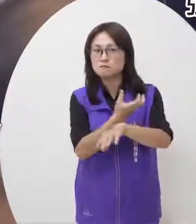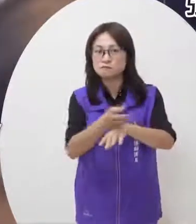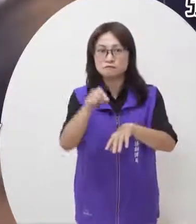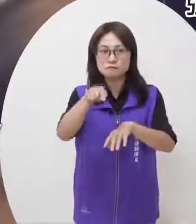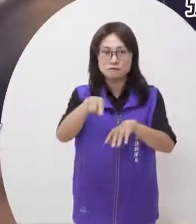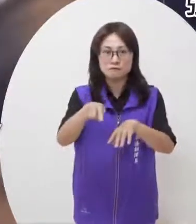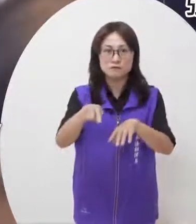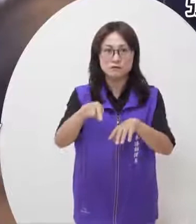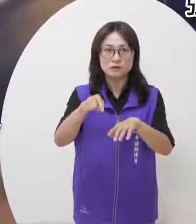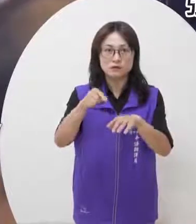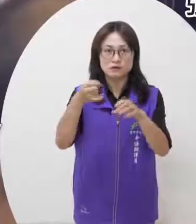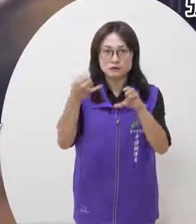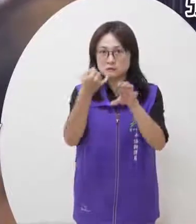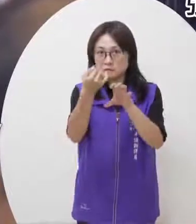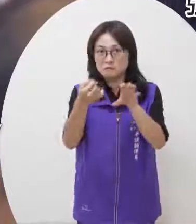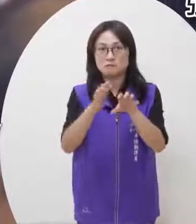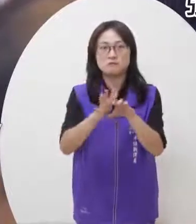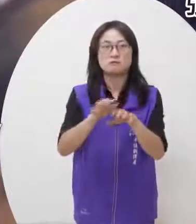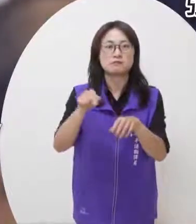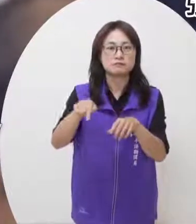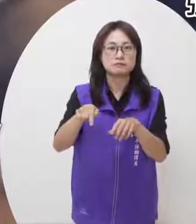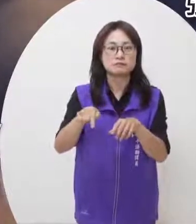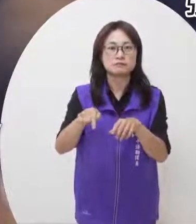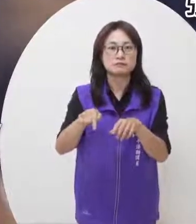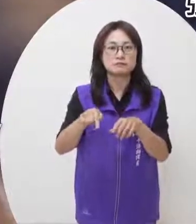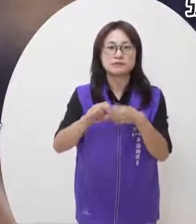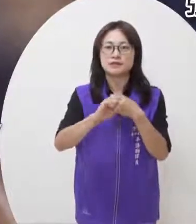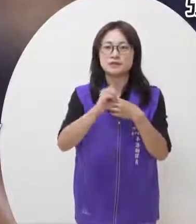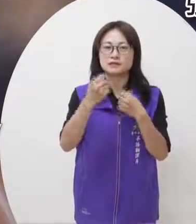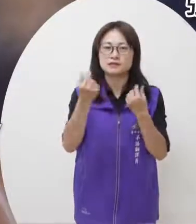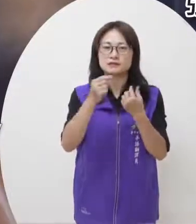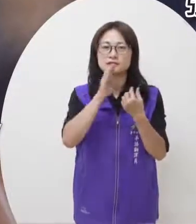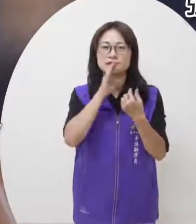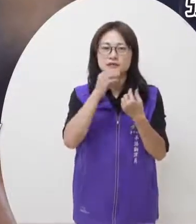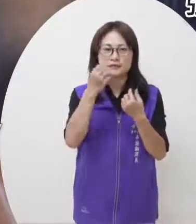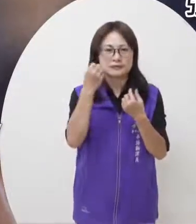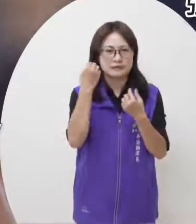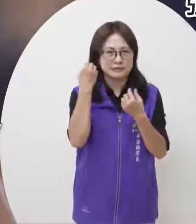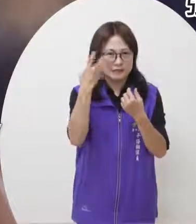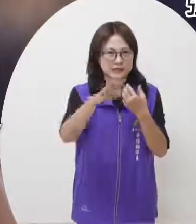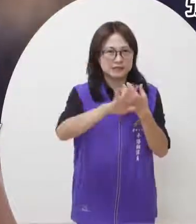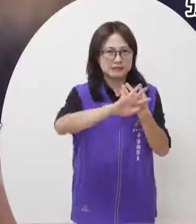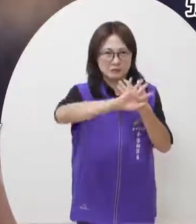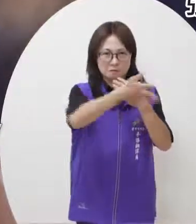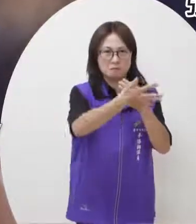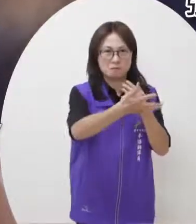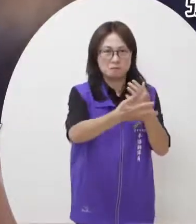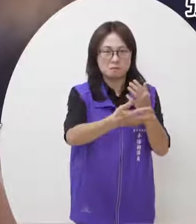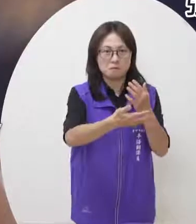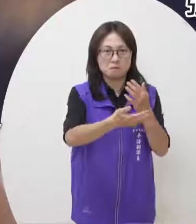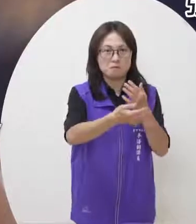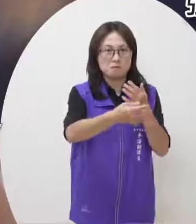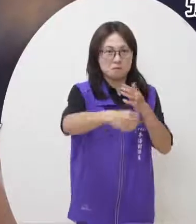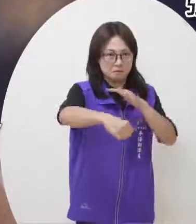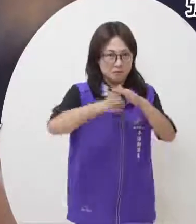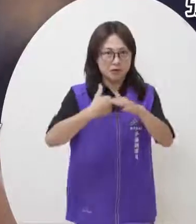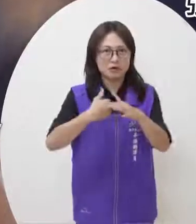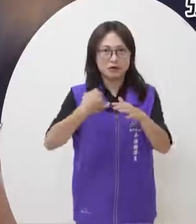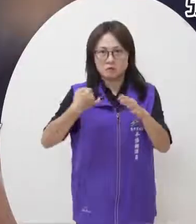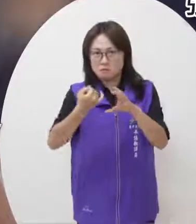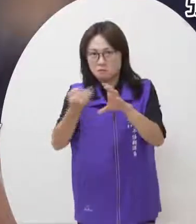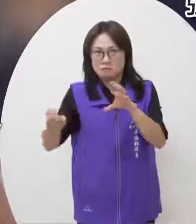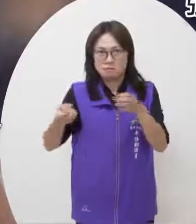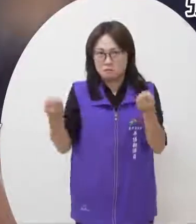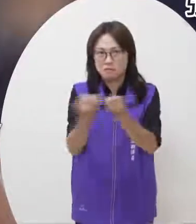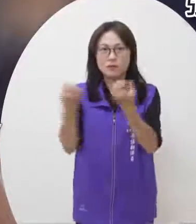茄浅显蛾，因为这个是新的外来的一个虫害，所以呢，我们紧急向